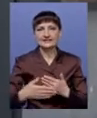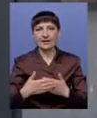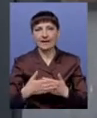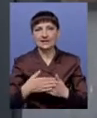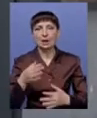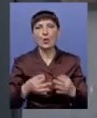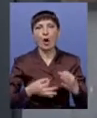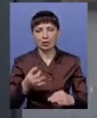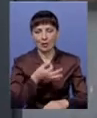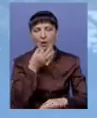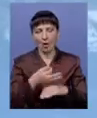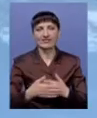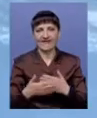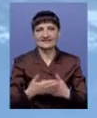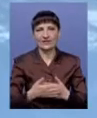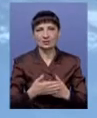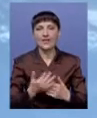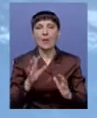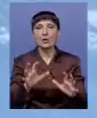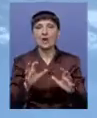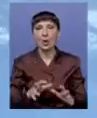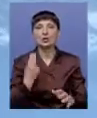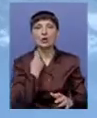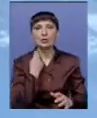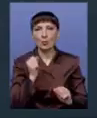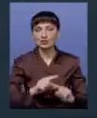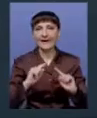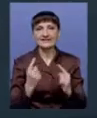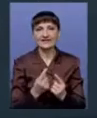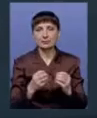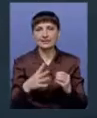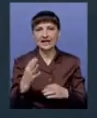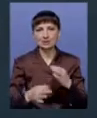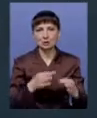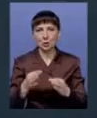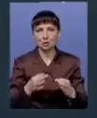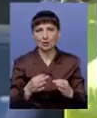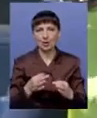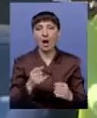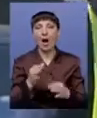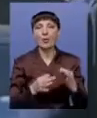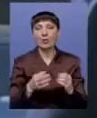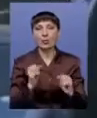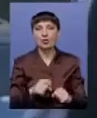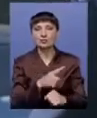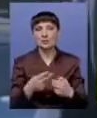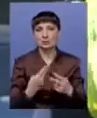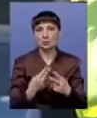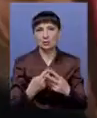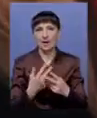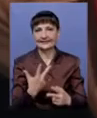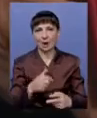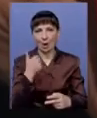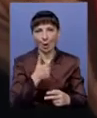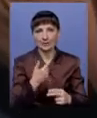и уголовная ответственность. По действующему закону должников могут арестовать на 15 суток, уголовно же их могут ограничить в свободе на